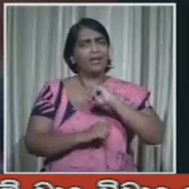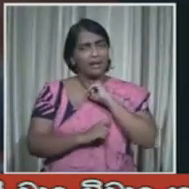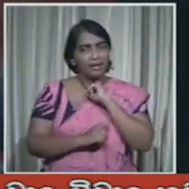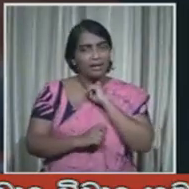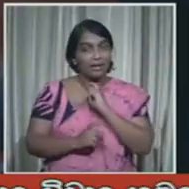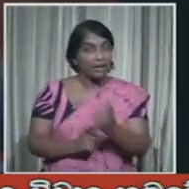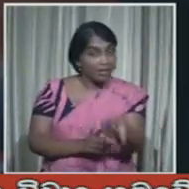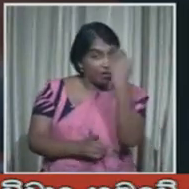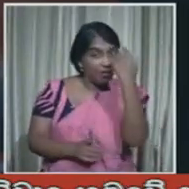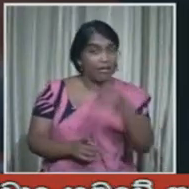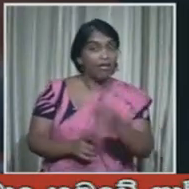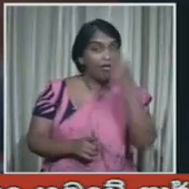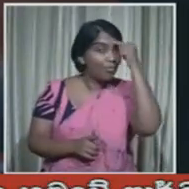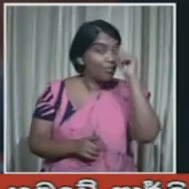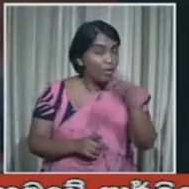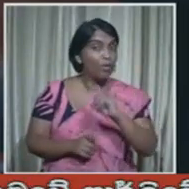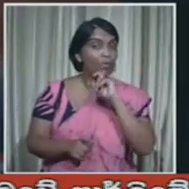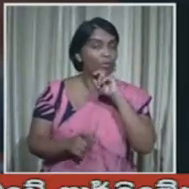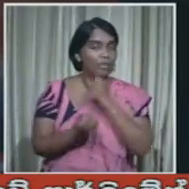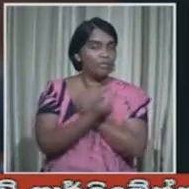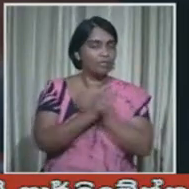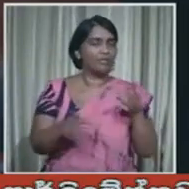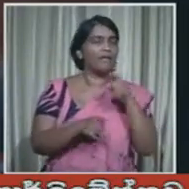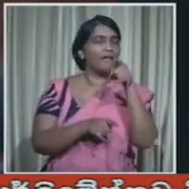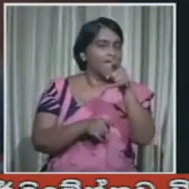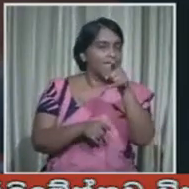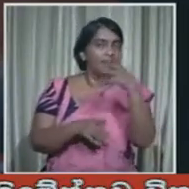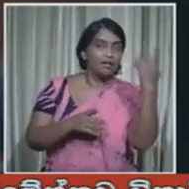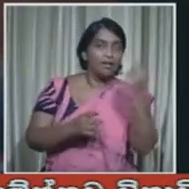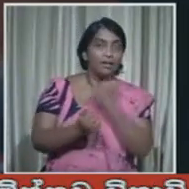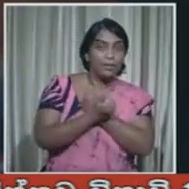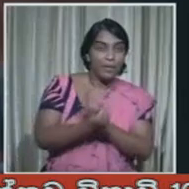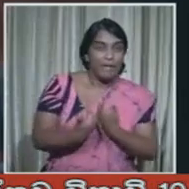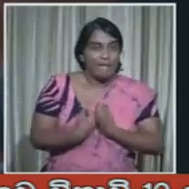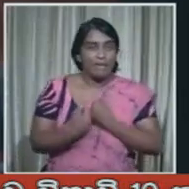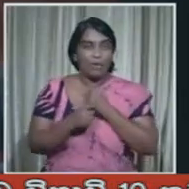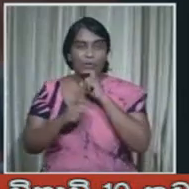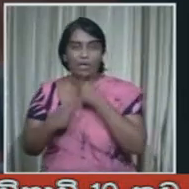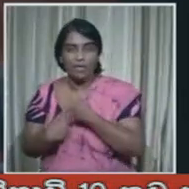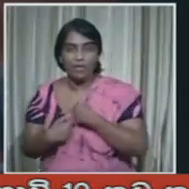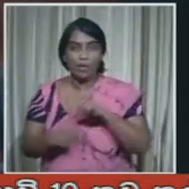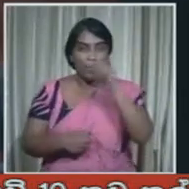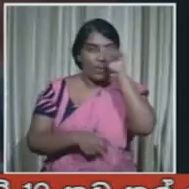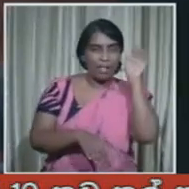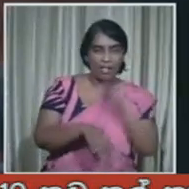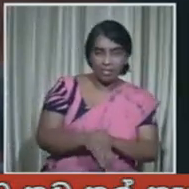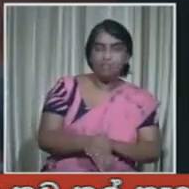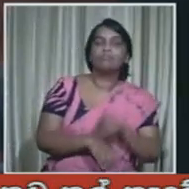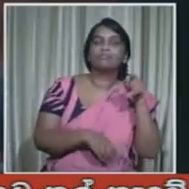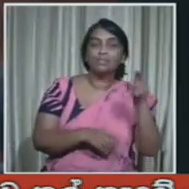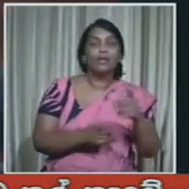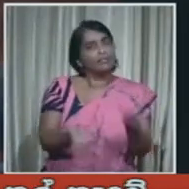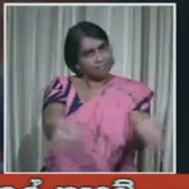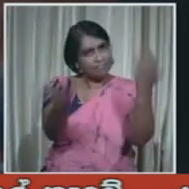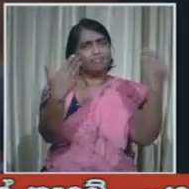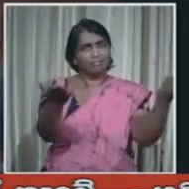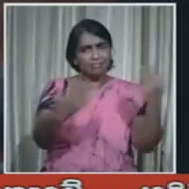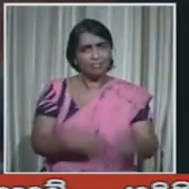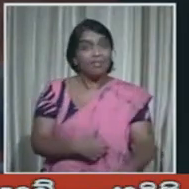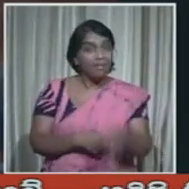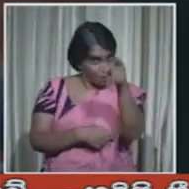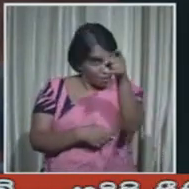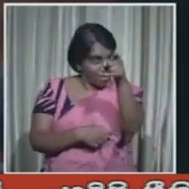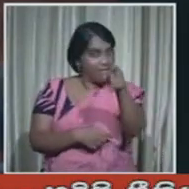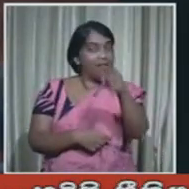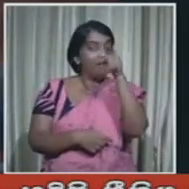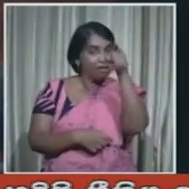නැගිටින කෙනෙක් එක්කෝ නඩුවක් අයින් කරගත්තු කෙනෙක් එක්කෝ නඩුවක් තියෙන කෙනෙක් එක්කෝ හොරකමට චෝදනාවලක් වෙච්ච කෙනෙක් නැගිටින්නක ඔයා අනේ ඔයා